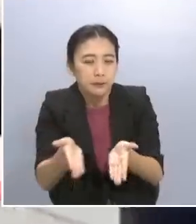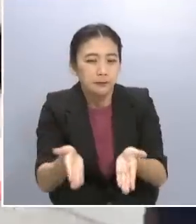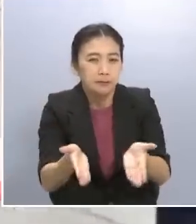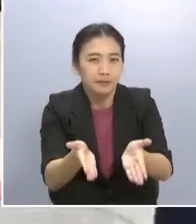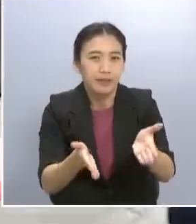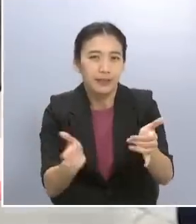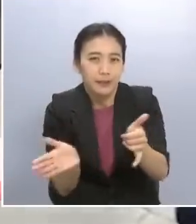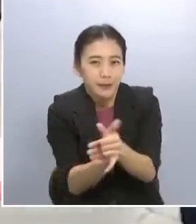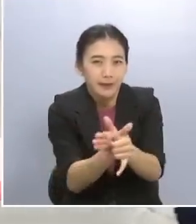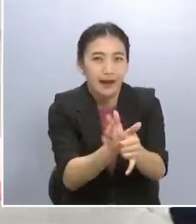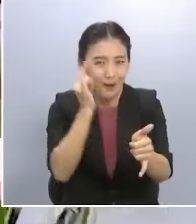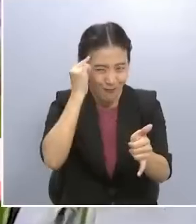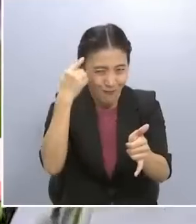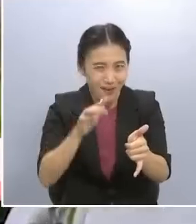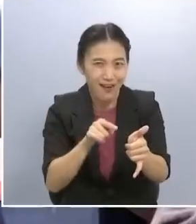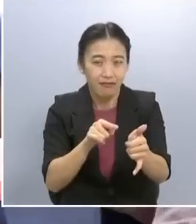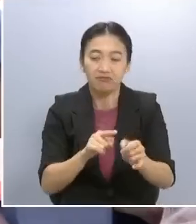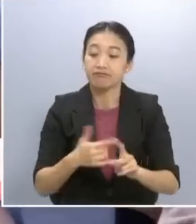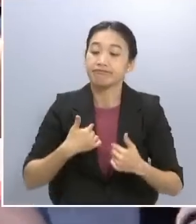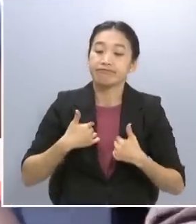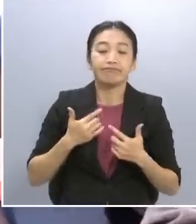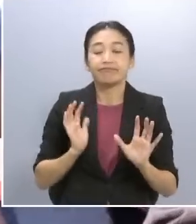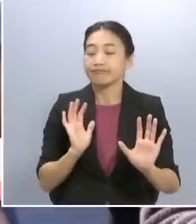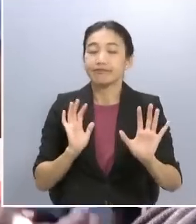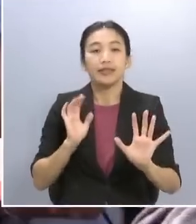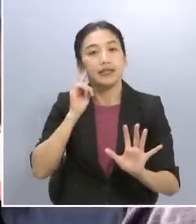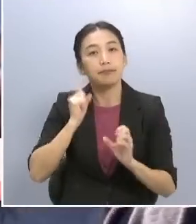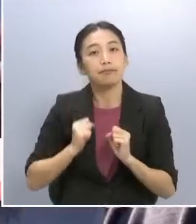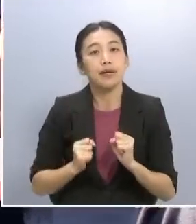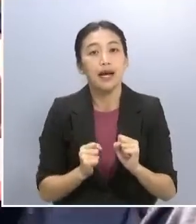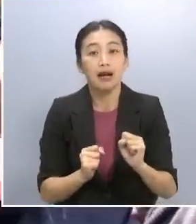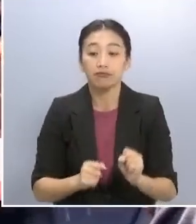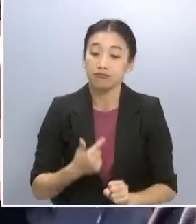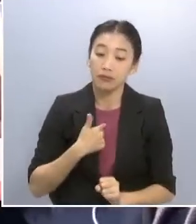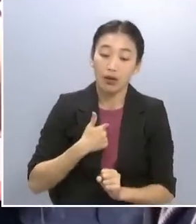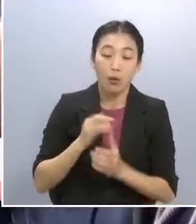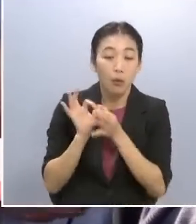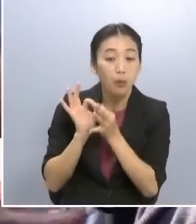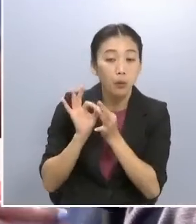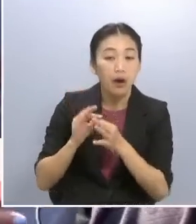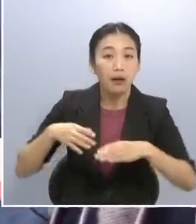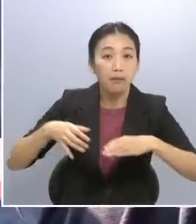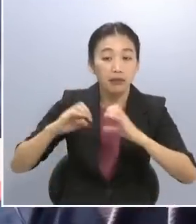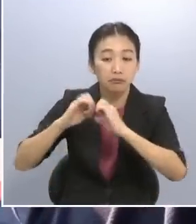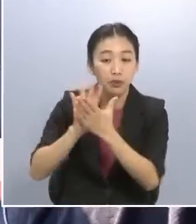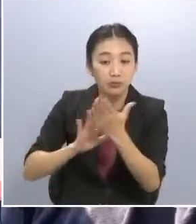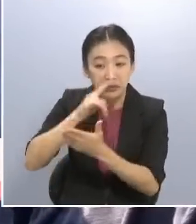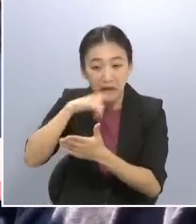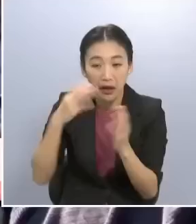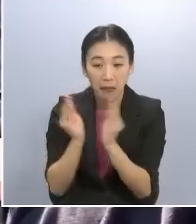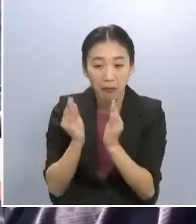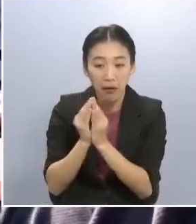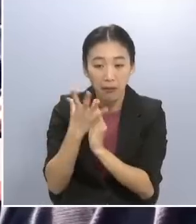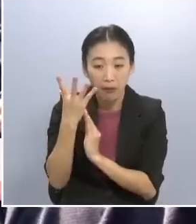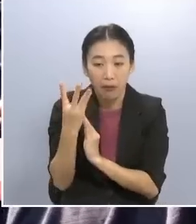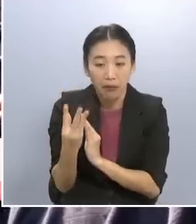ได้ก็หนียืนยันว่าไม่กังวลจะทำให้พรรคภูมิใจไทยเสียคะแนนอะไรเลยนะฮะแล้วก็เชื่อนะครับว่าประชาชนเนี่ยเ